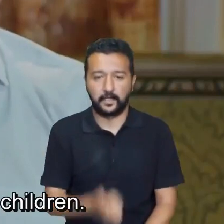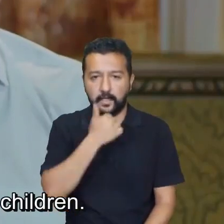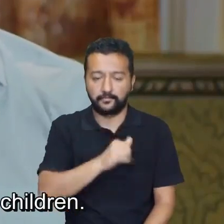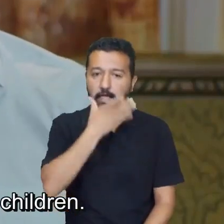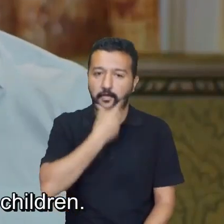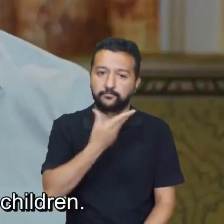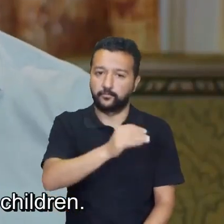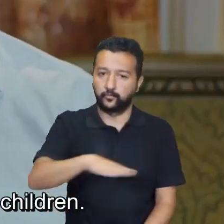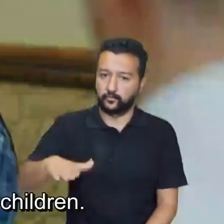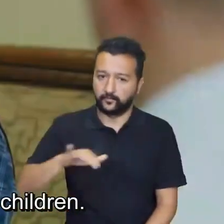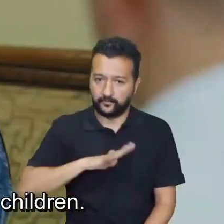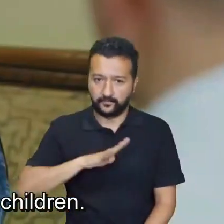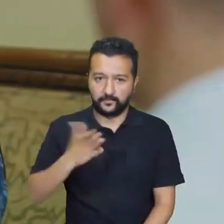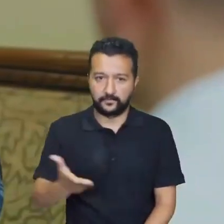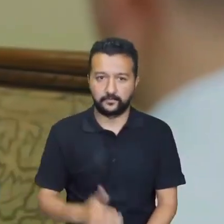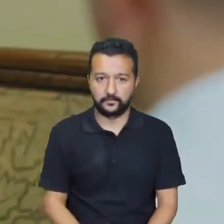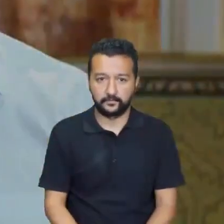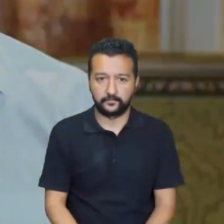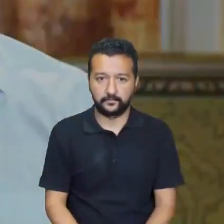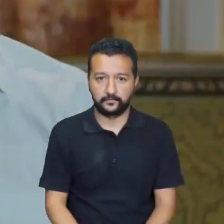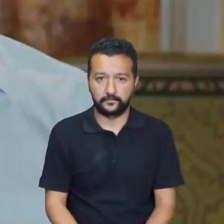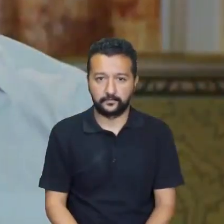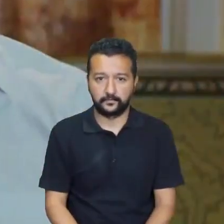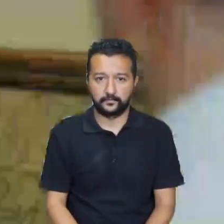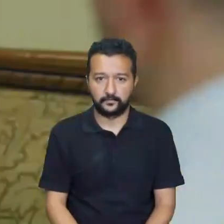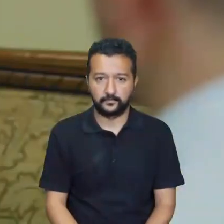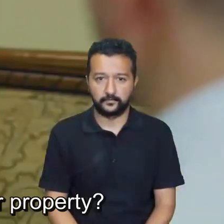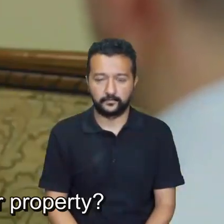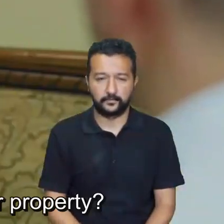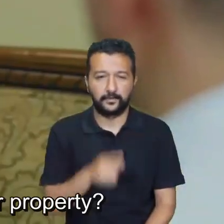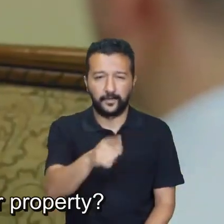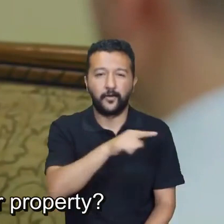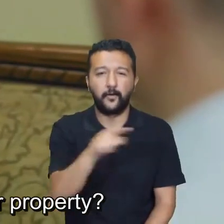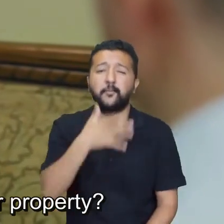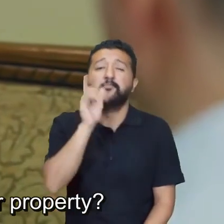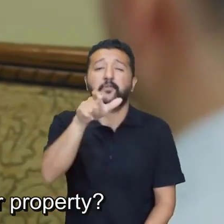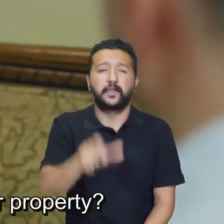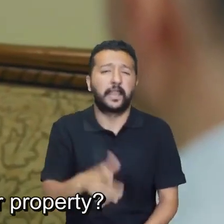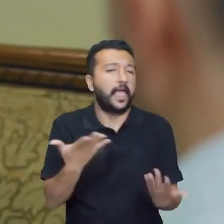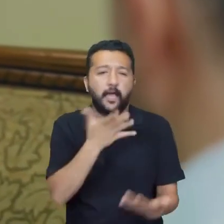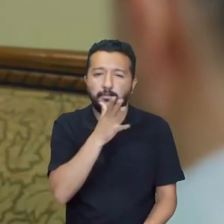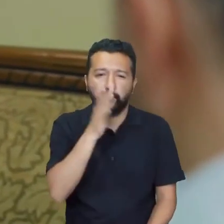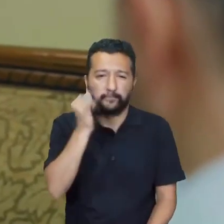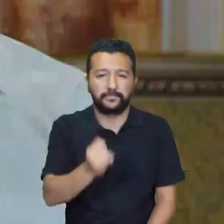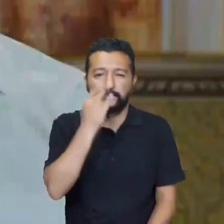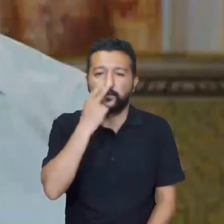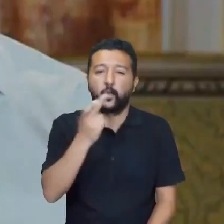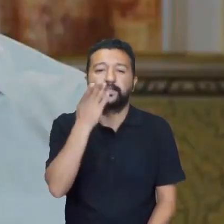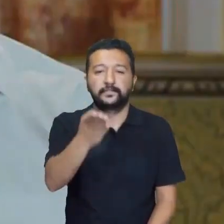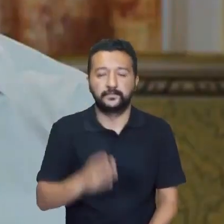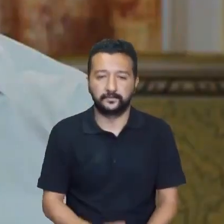Abi ayıp oluyor çocukların önünde ya. Boynunu bükerek başını devirdi. Onlar bilmiyorlar mı senin ne mal olduğunu, pis